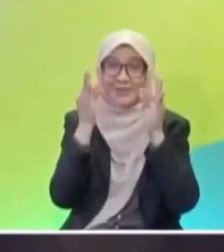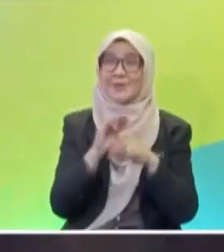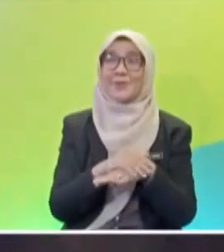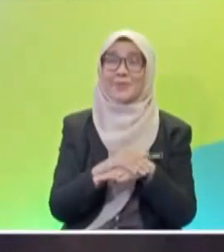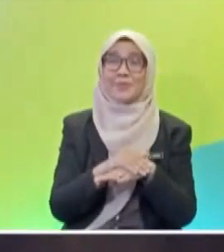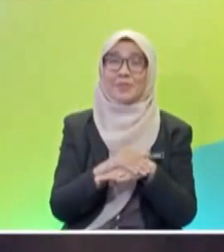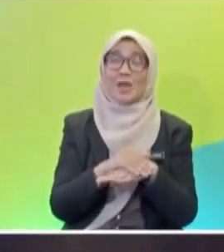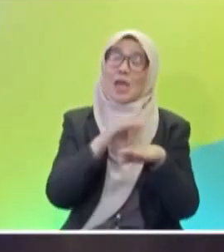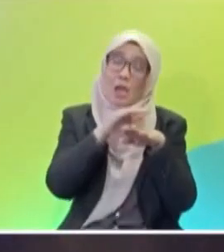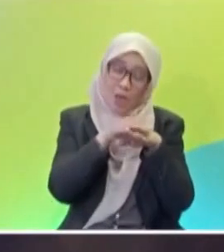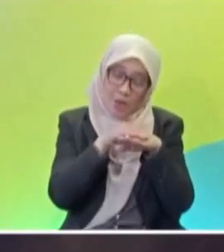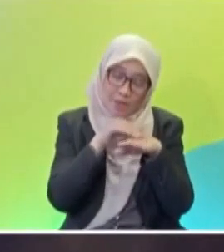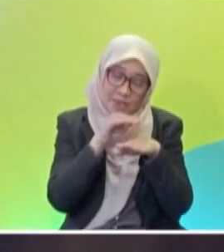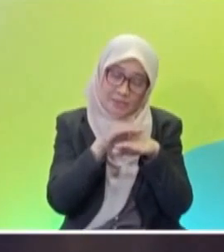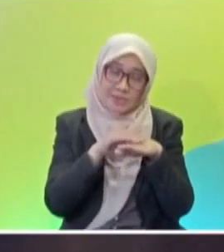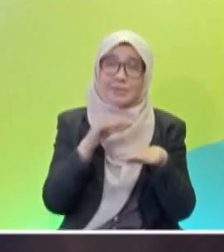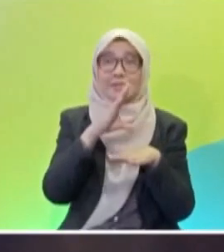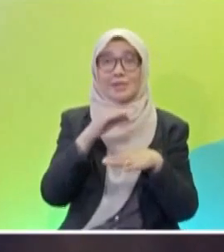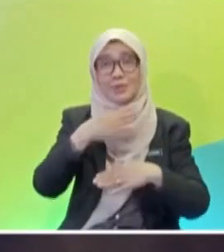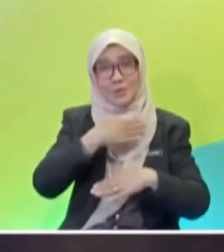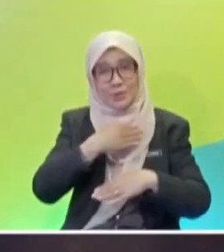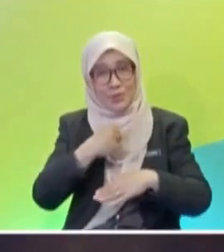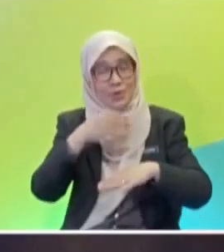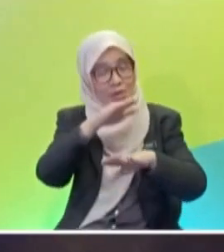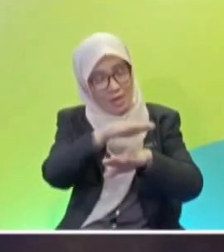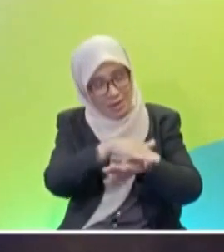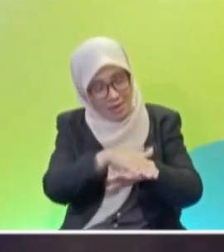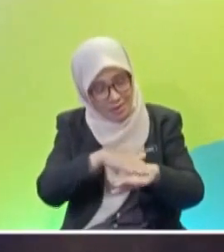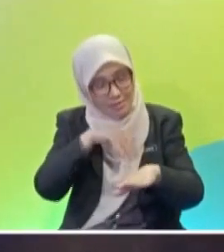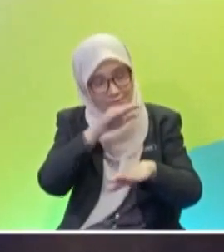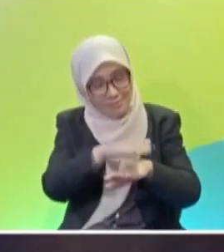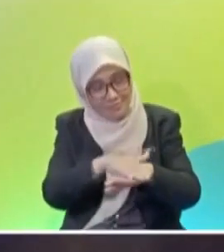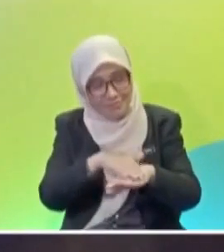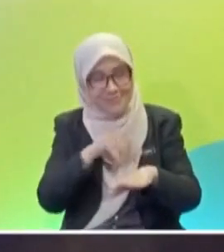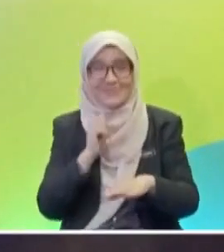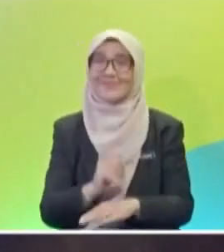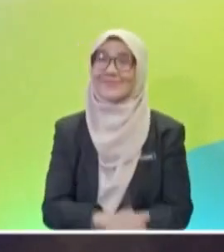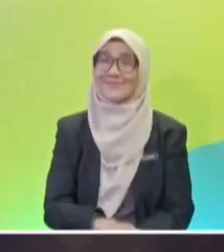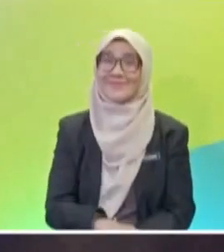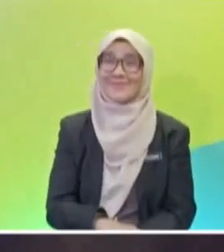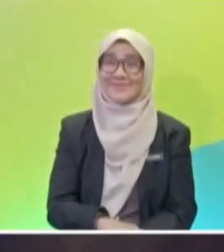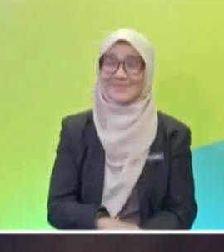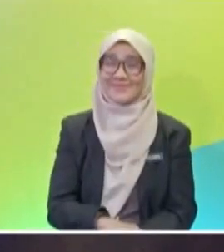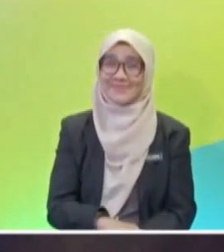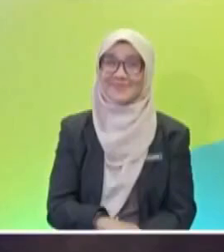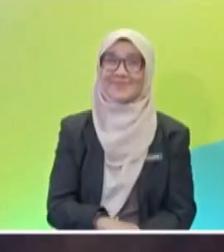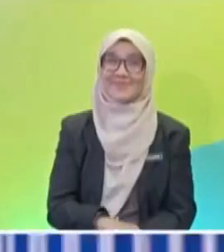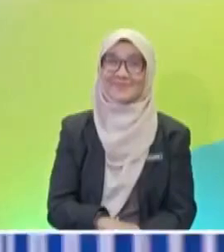manja dan suka dibelai saat itu bukan kadang-kadang muncul kucing pun manja